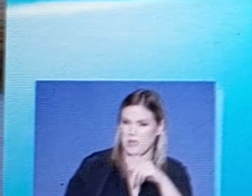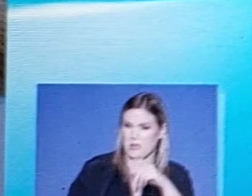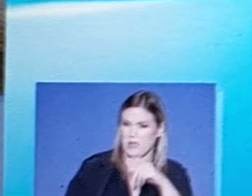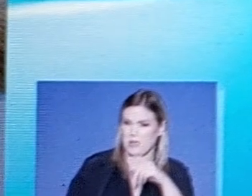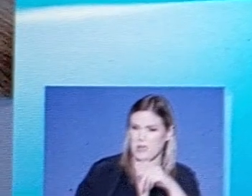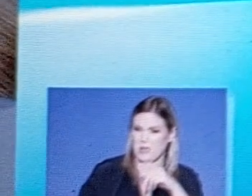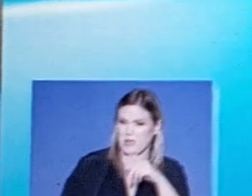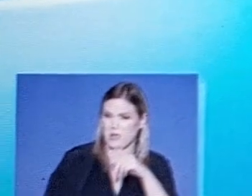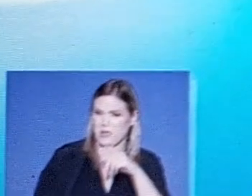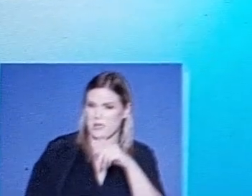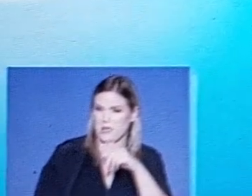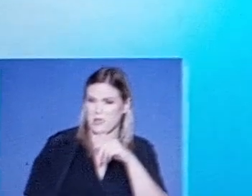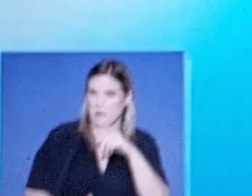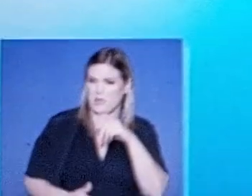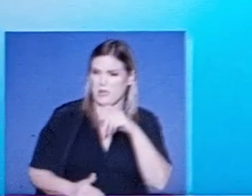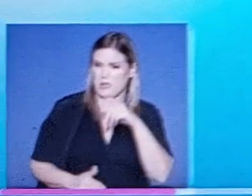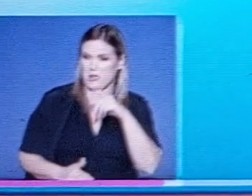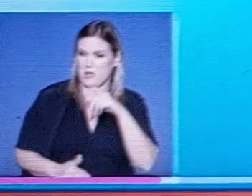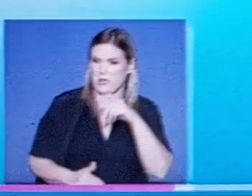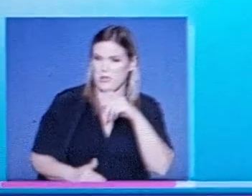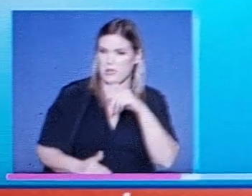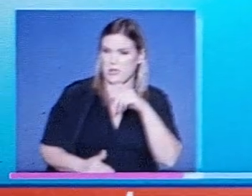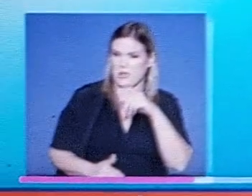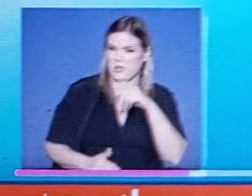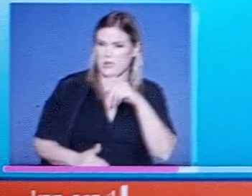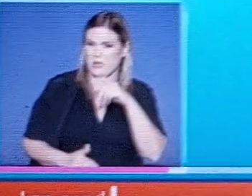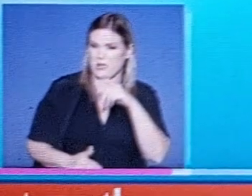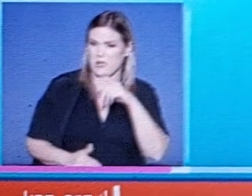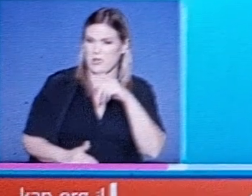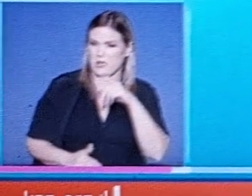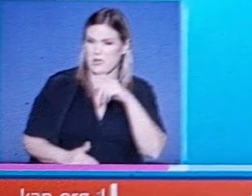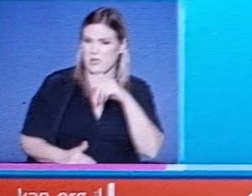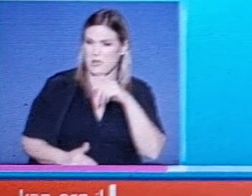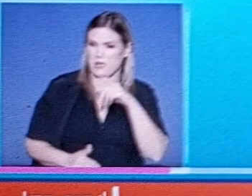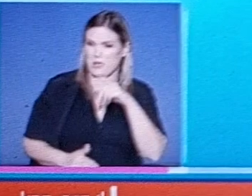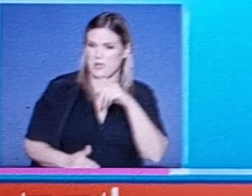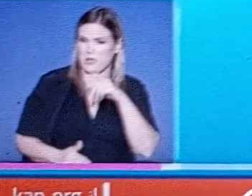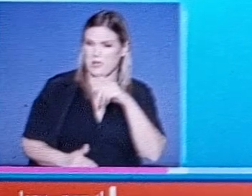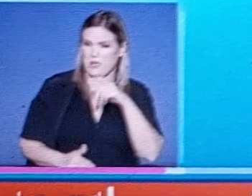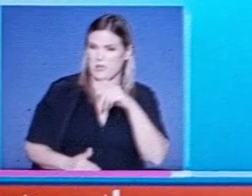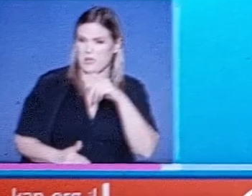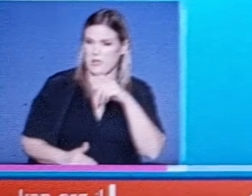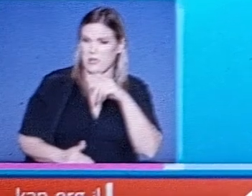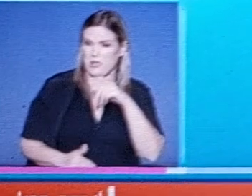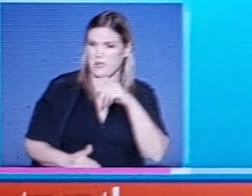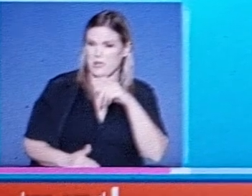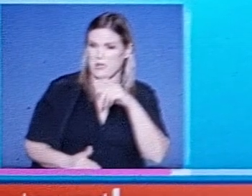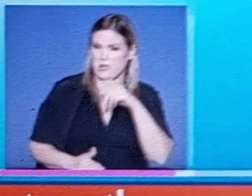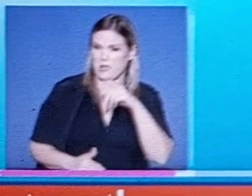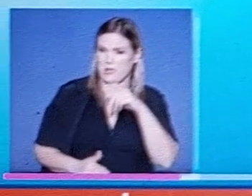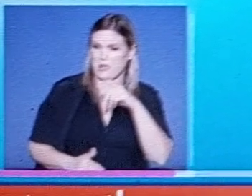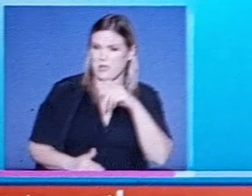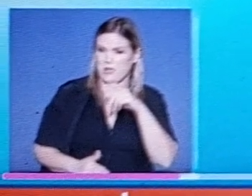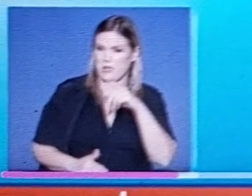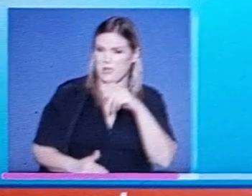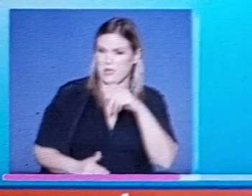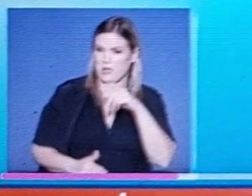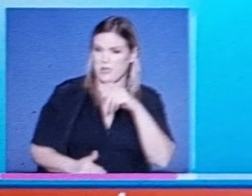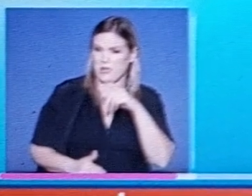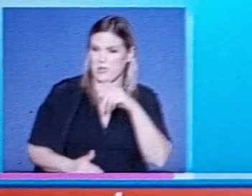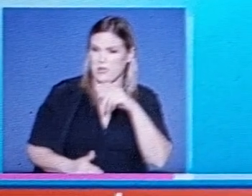mémour marim, moi je pensais dire murmure, quoi, enfin sont mécontents, sans parnassa, sans salaire.